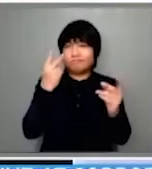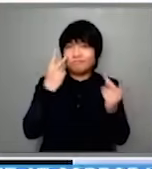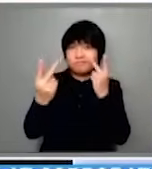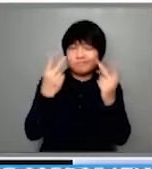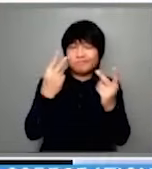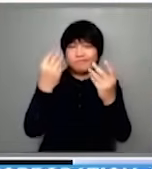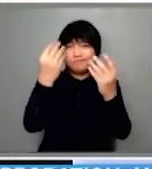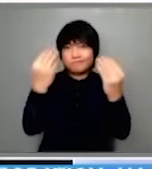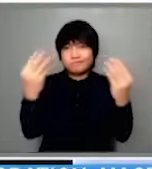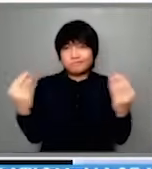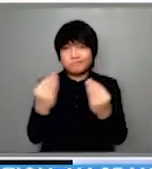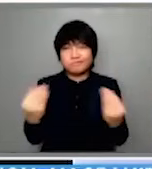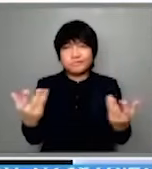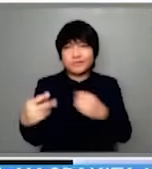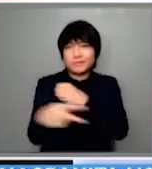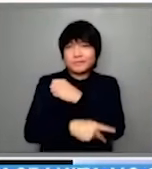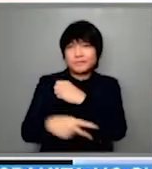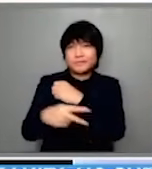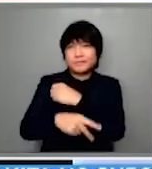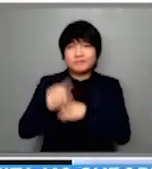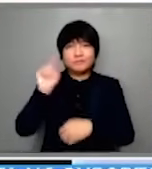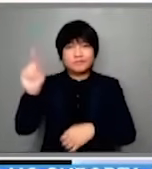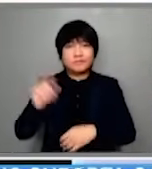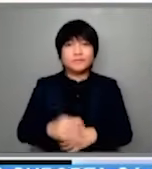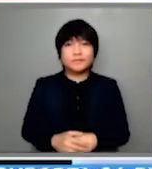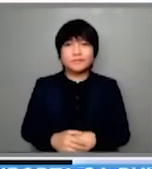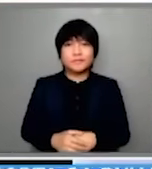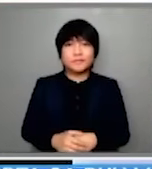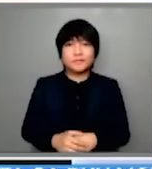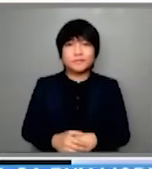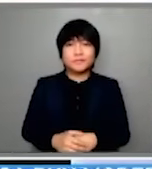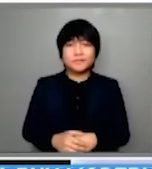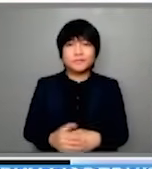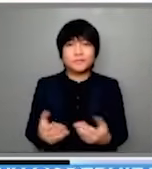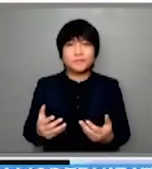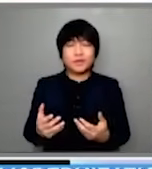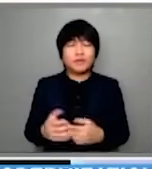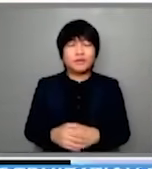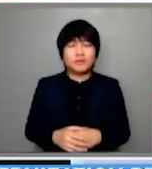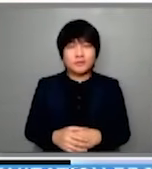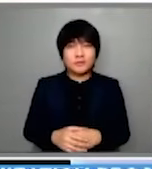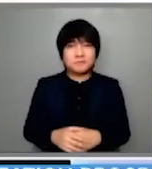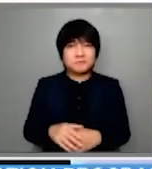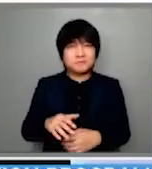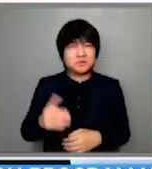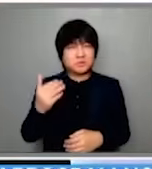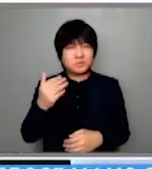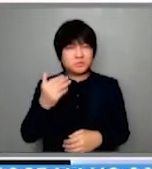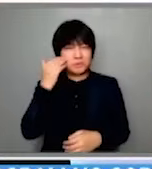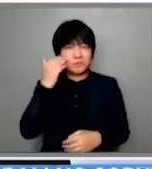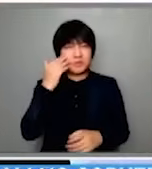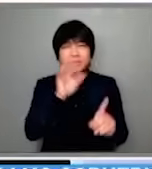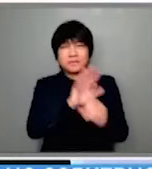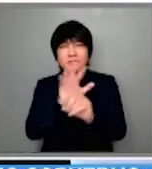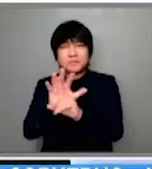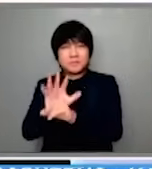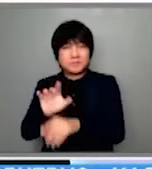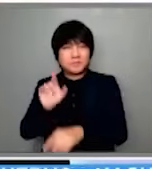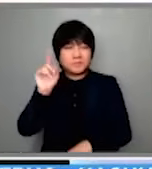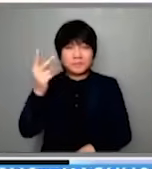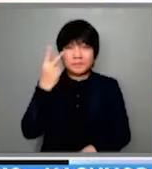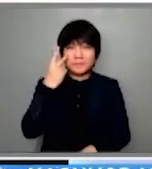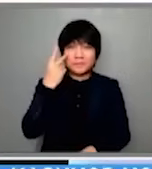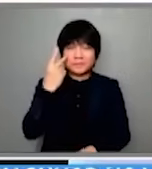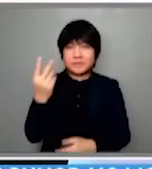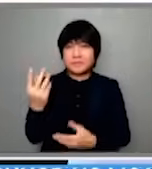ilang probinsya. Mula sa glowing tulips garden hanggang sa mga sikat na landmark sa mundo. Silipin yan sa